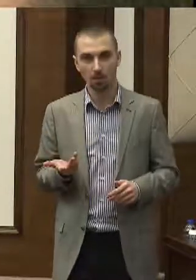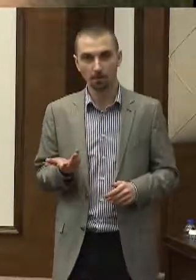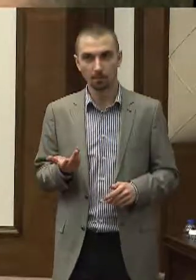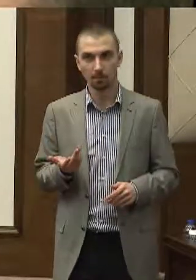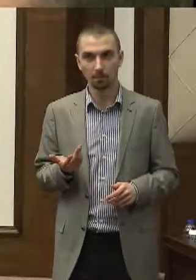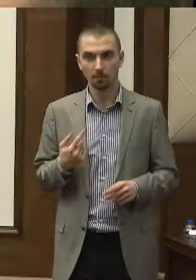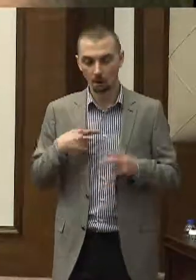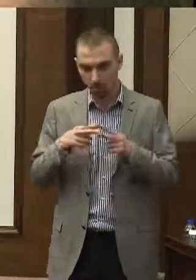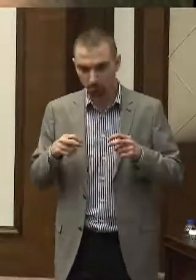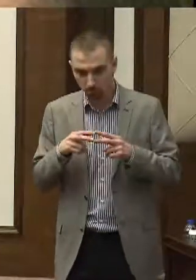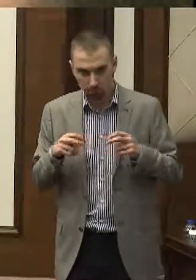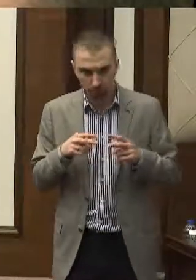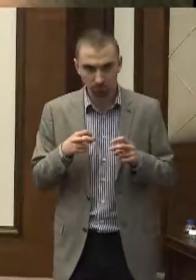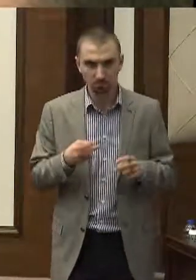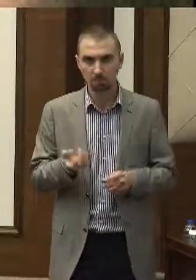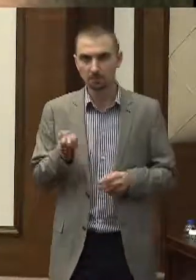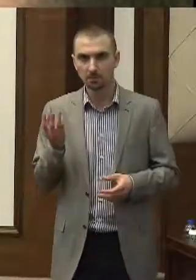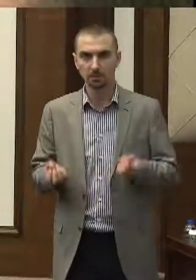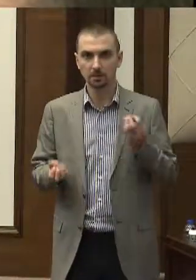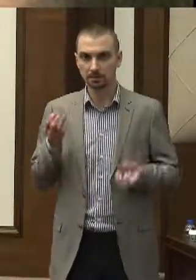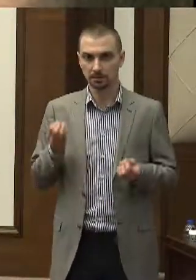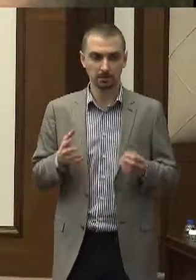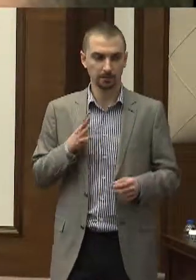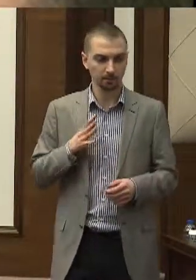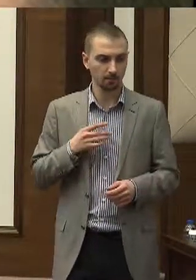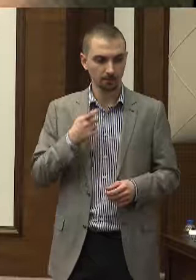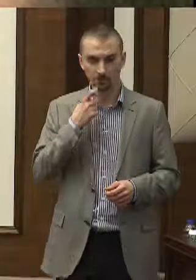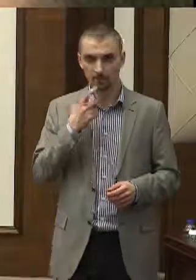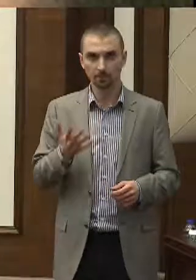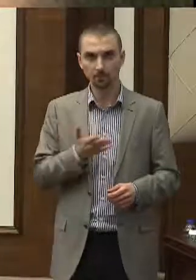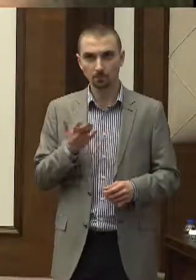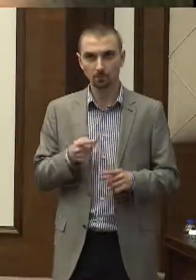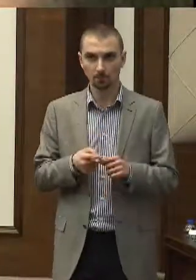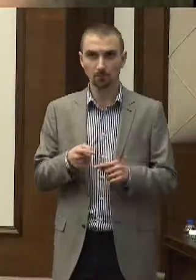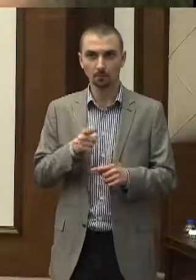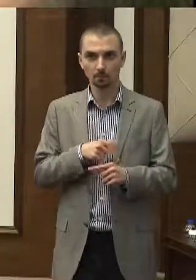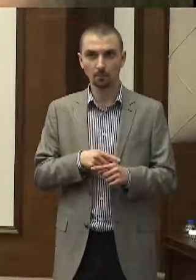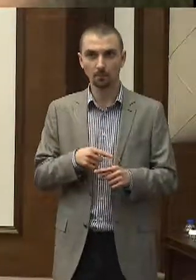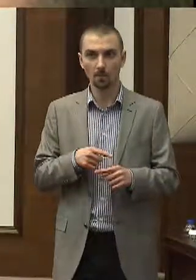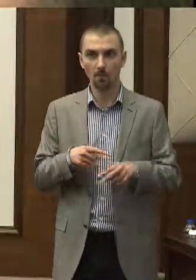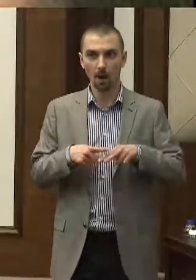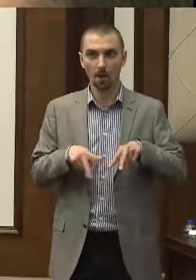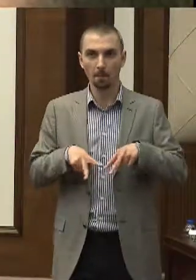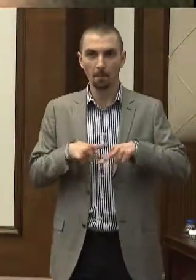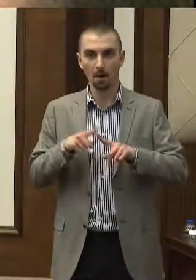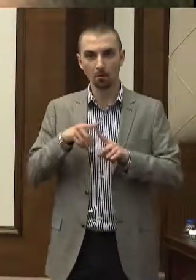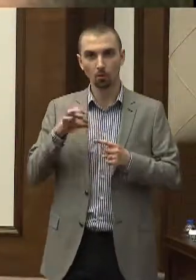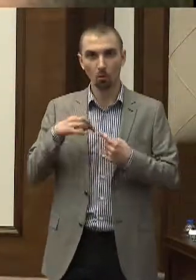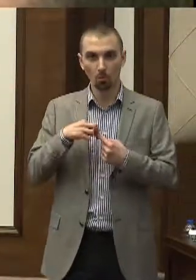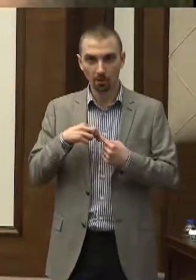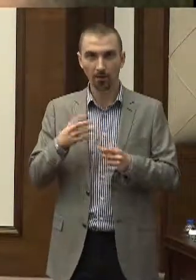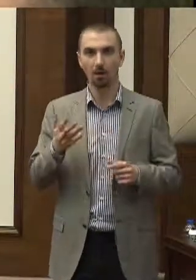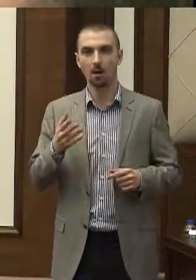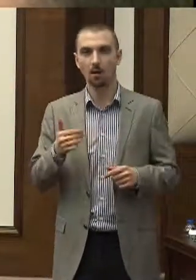karşıma çıktığında belirtmek istiyorum. Yıllardır amatör takım sporcularımızın lisans evrakları